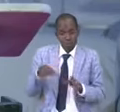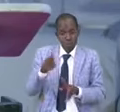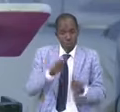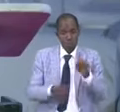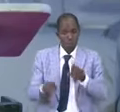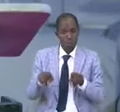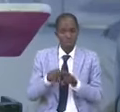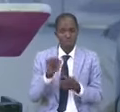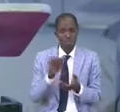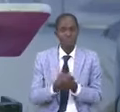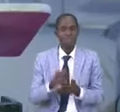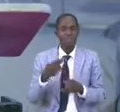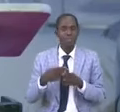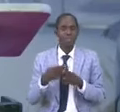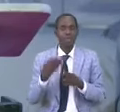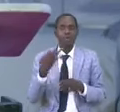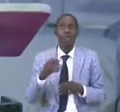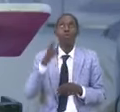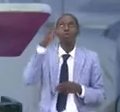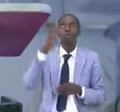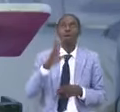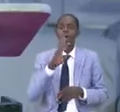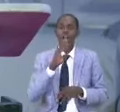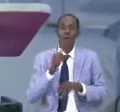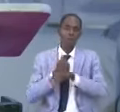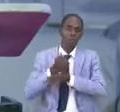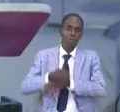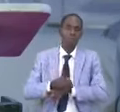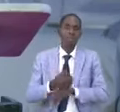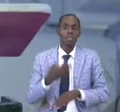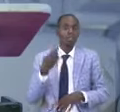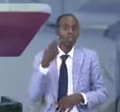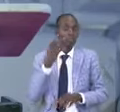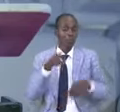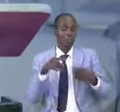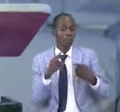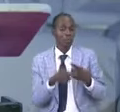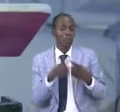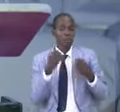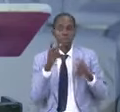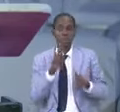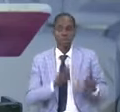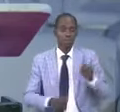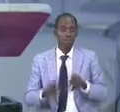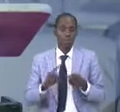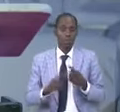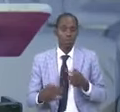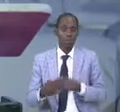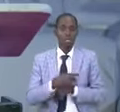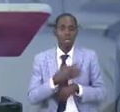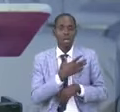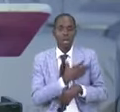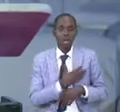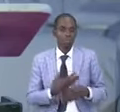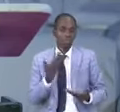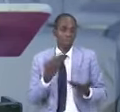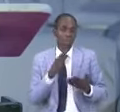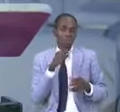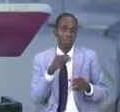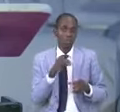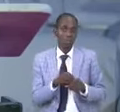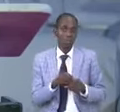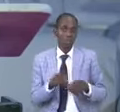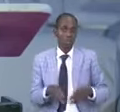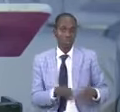aujourd'hui ou en ce temps quand vous conduisez dans la route et les policiers vous arrêtent et vous vous présentez